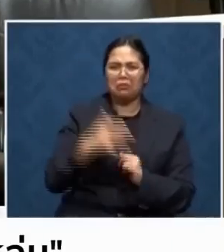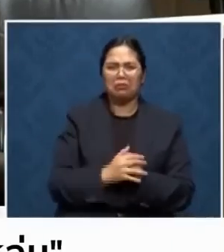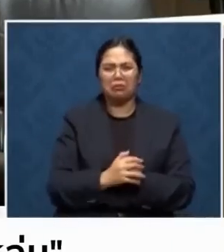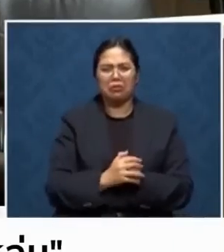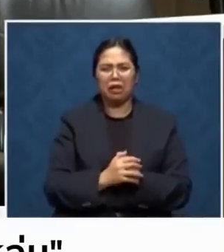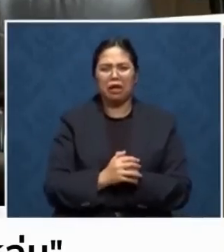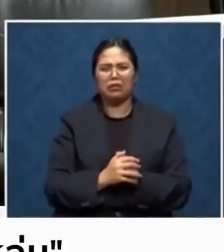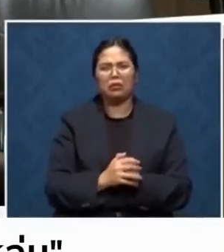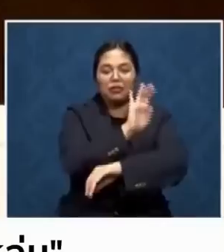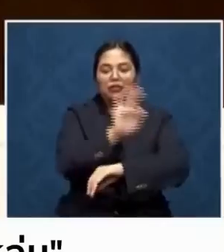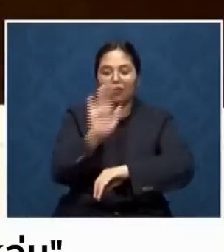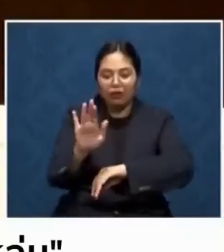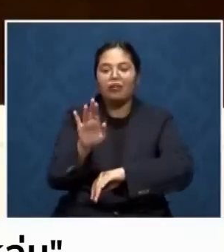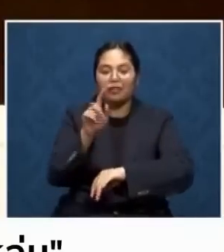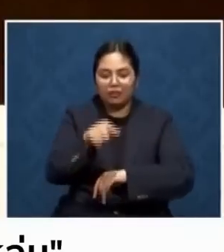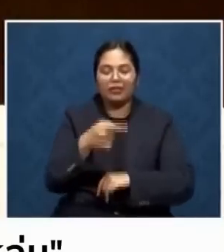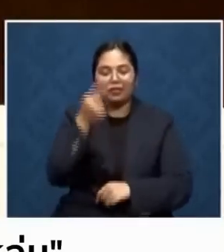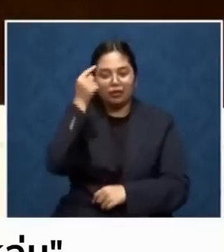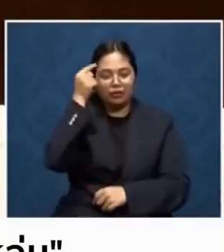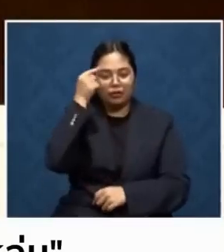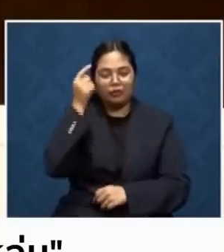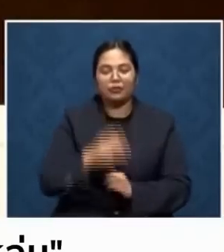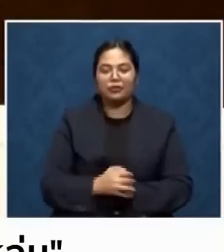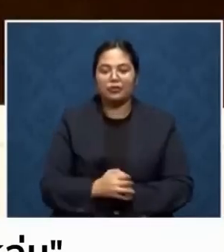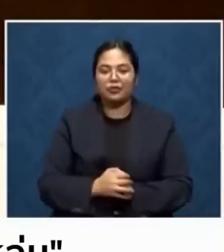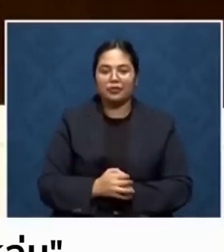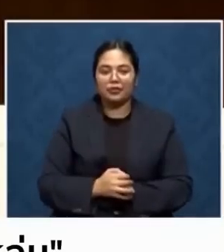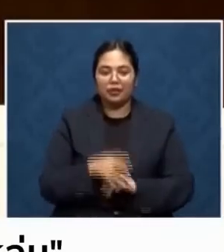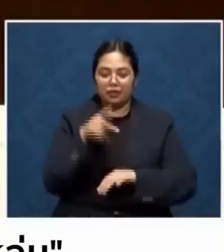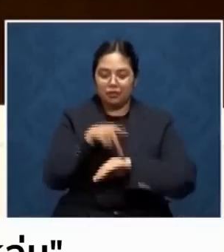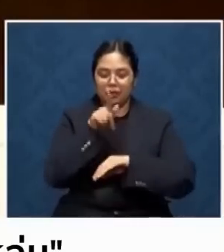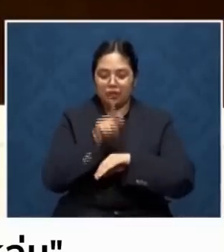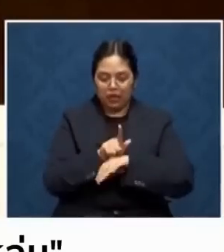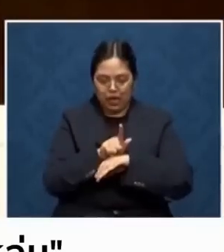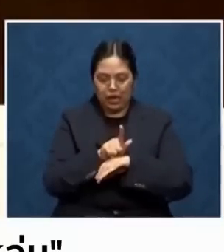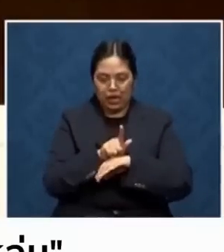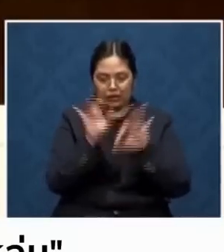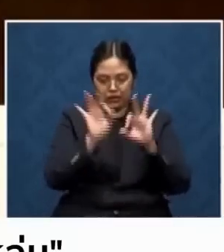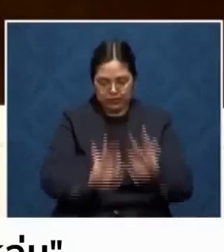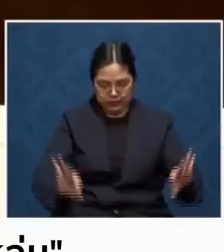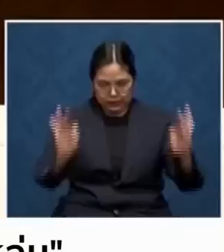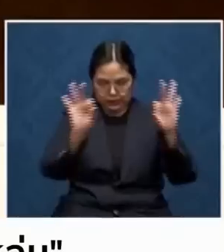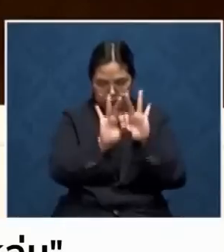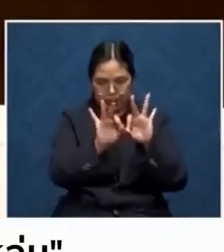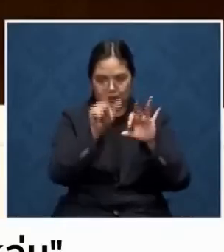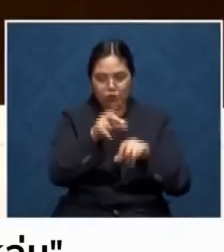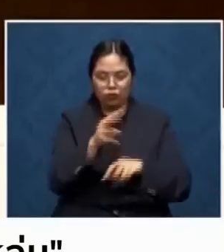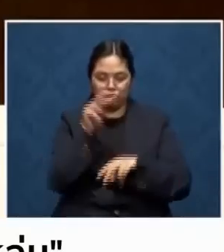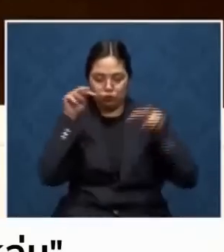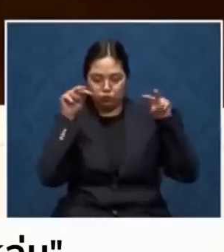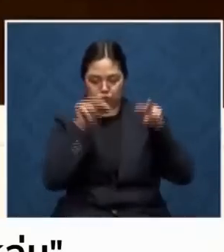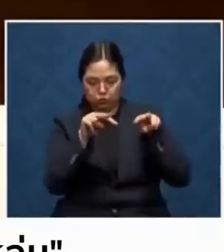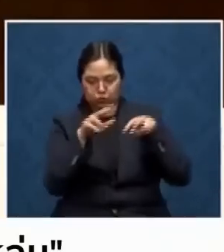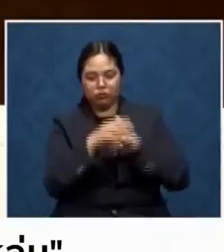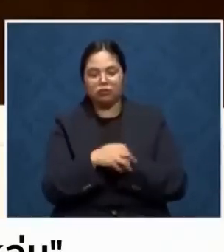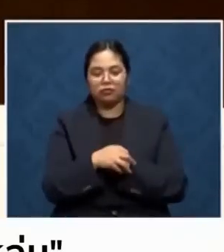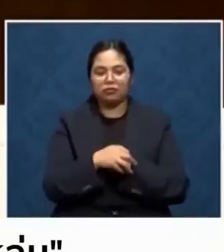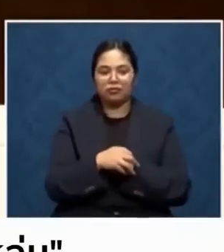ค่ะ ท่านประธาน ครับ ท่านต้องกำกับการประชุมนิดนึงนะคะ ครับ ท่านวิโรจน์ยัง